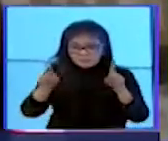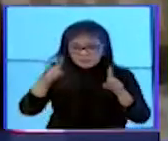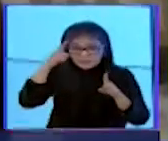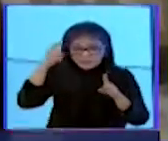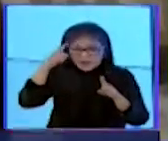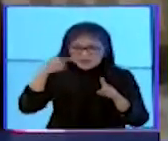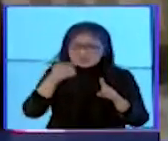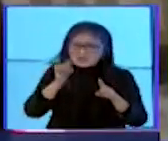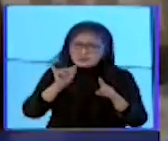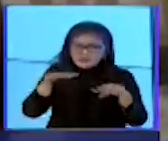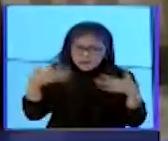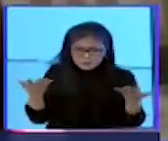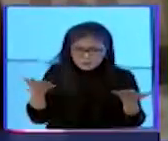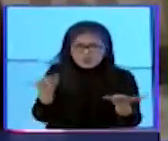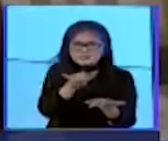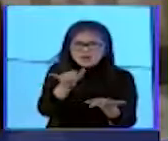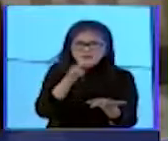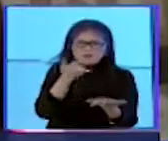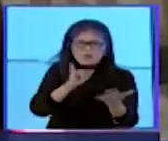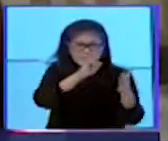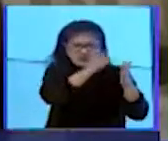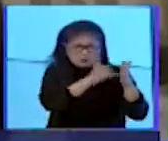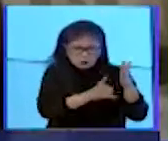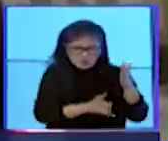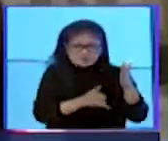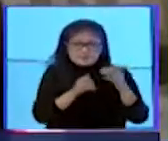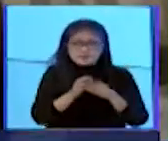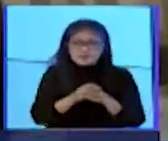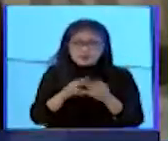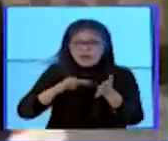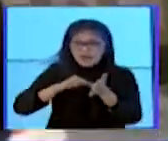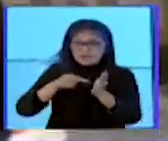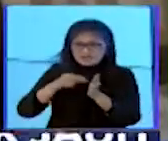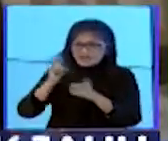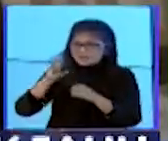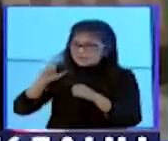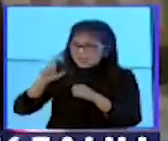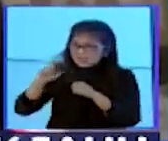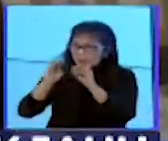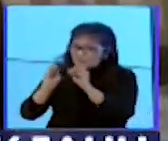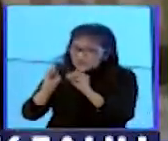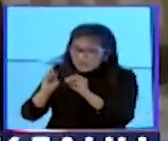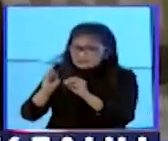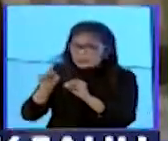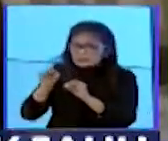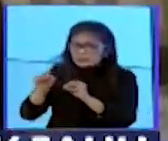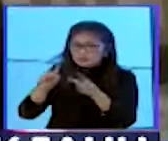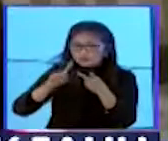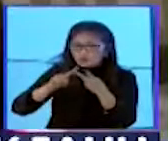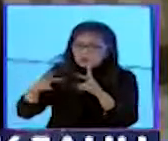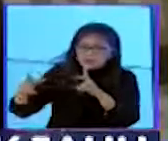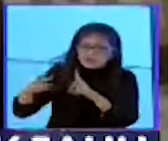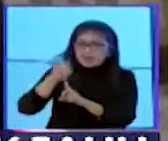berlangsung demikian juga dengan evaluasinya mas berarti di strateginya juga dilakukan termasuk targetnya Juga misalnya